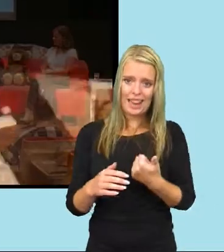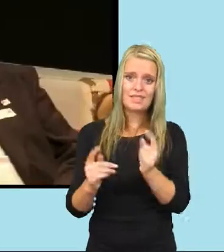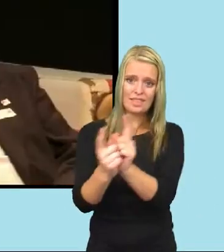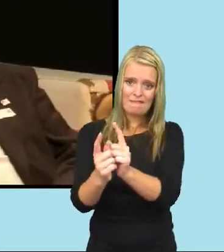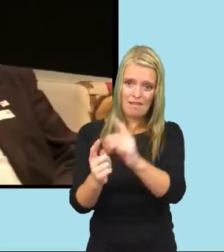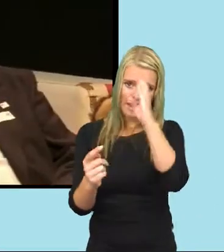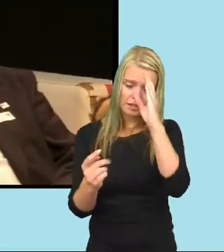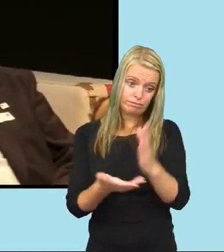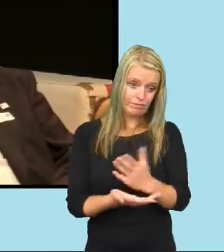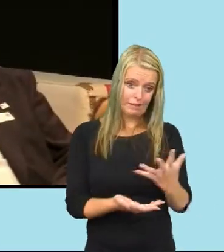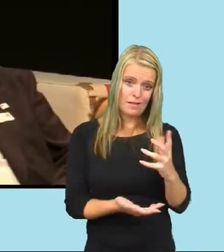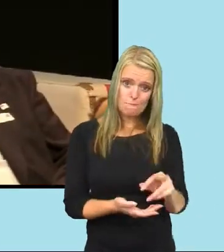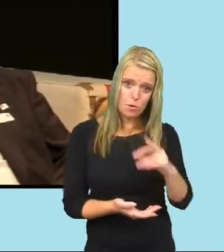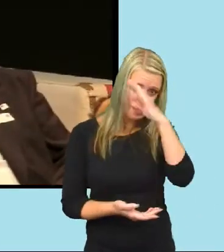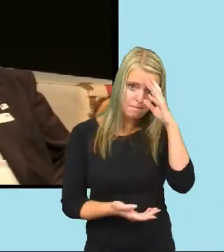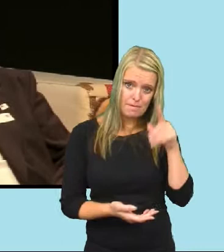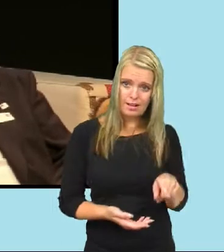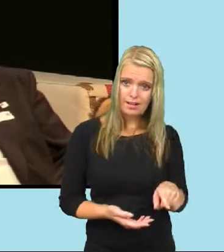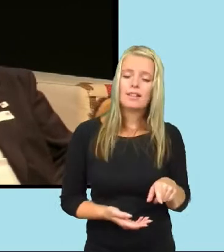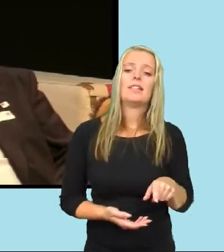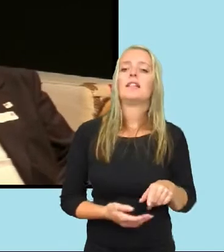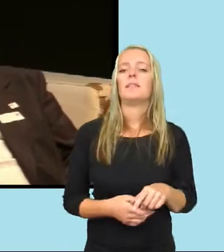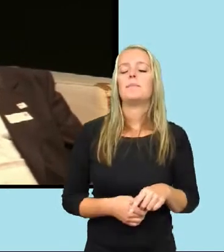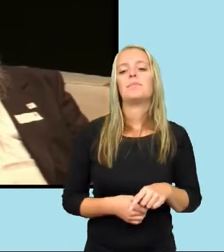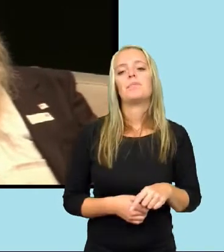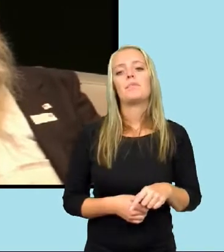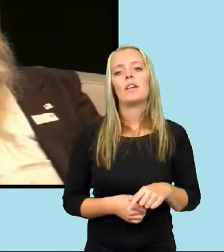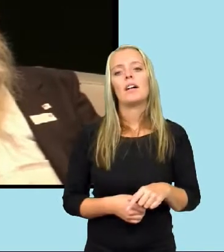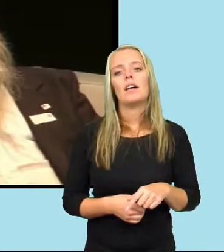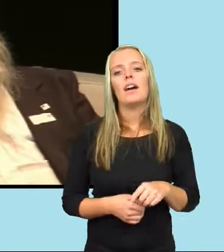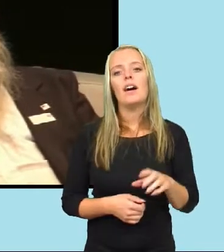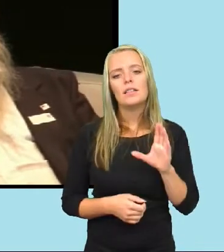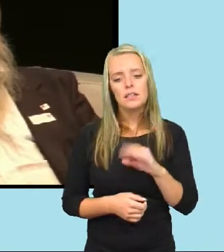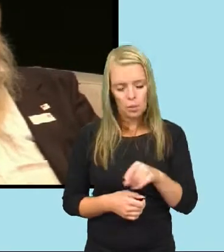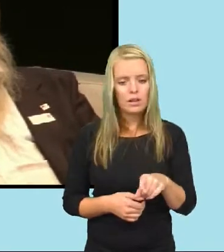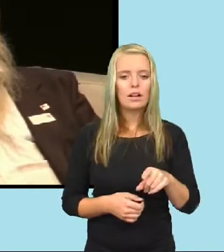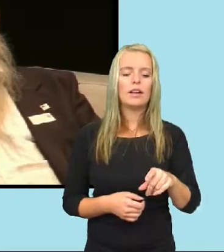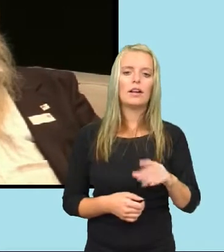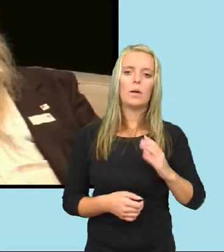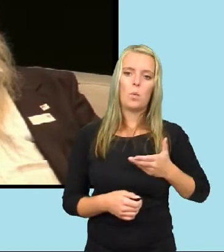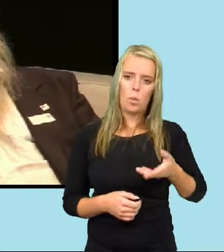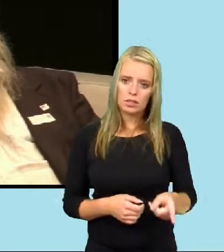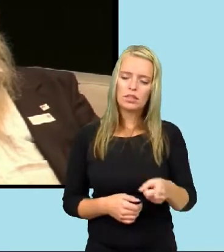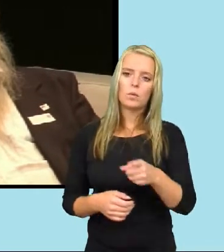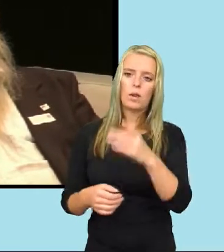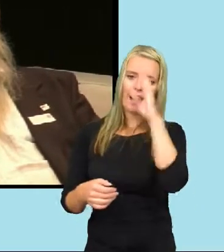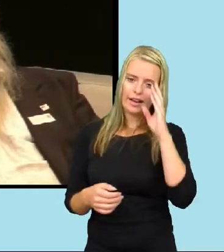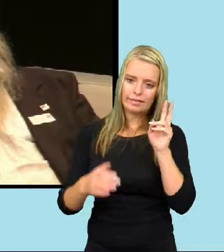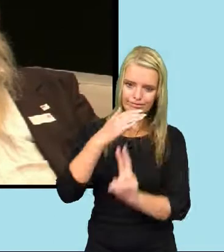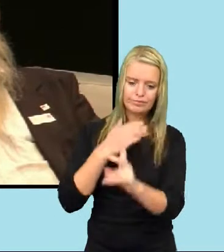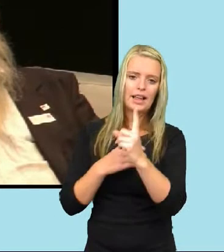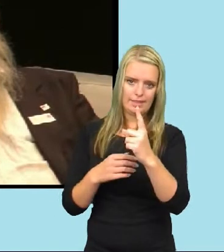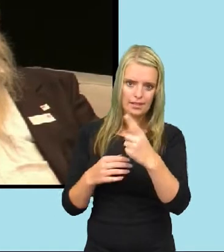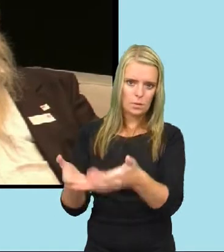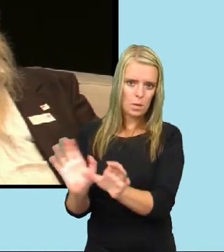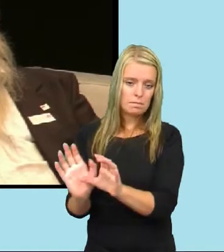5 år. Och... Då gick hon och läkaren in i ett rum och det tog ungefär en kvart. Så kom de ut och